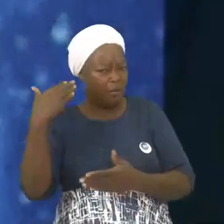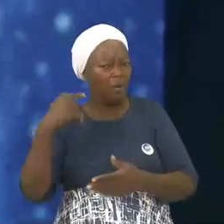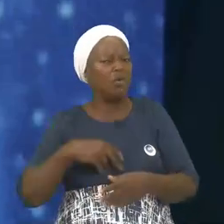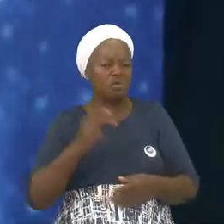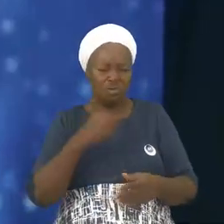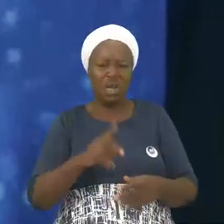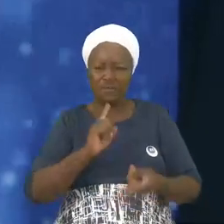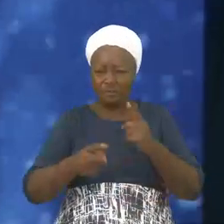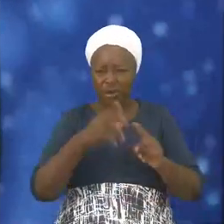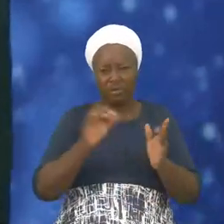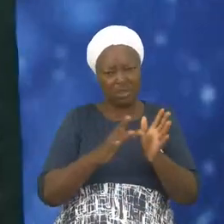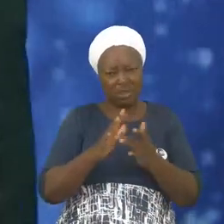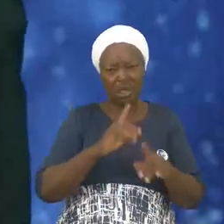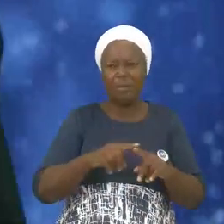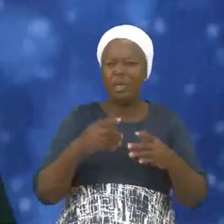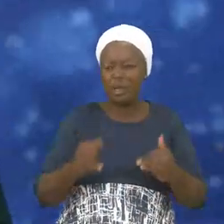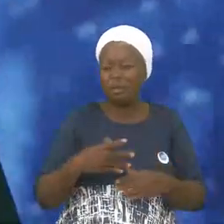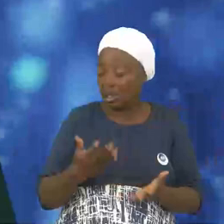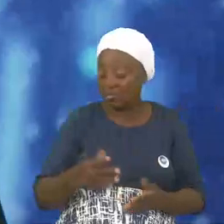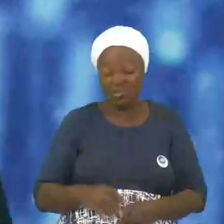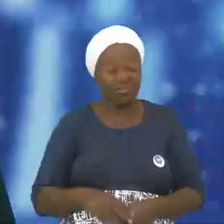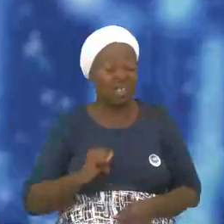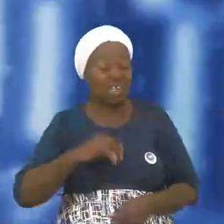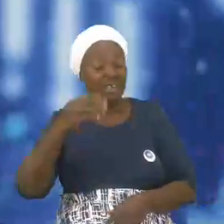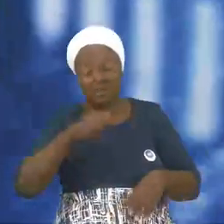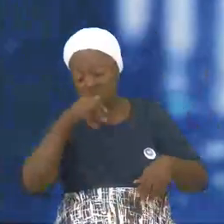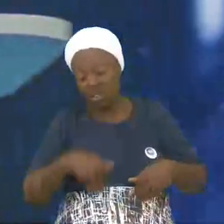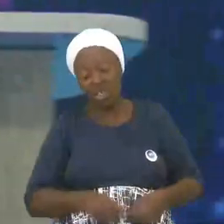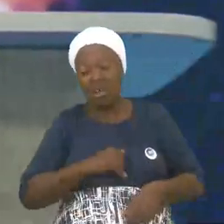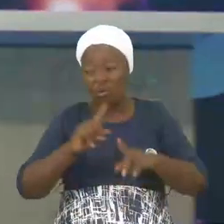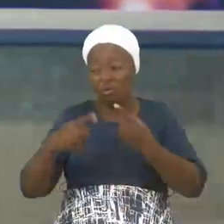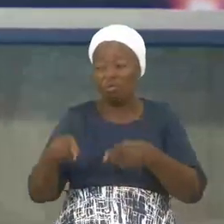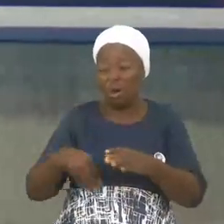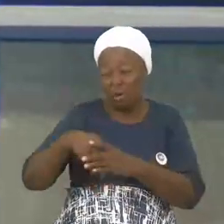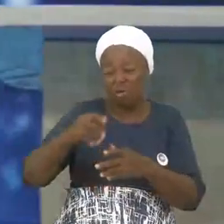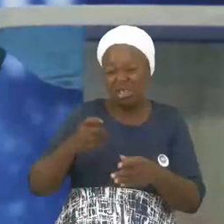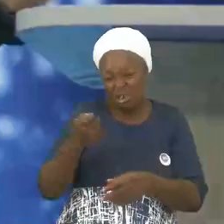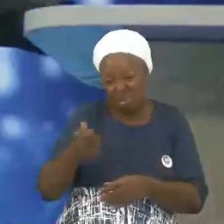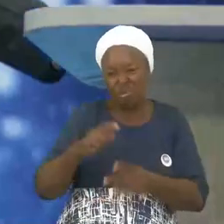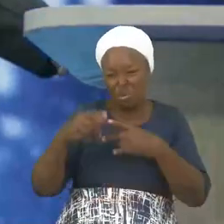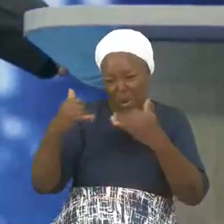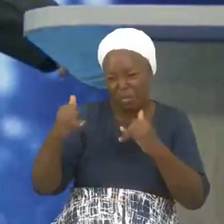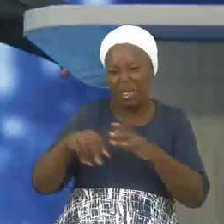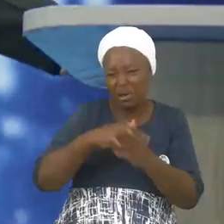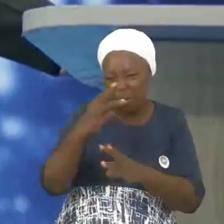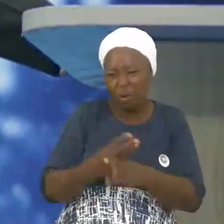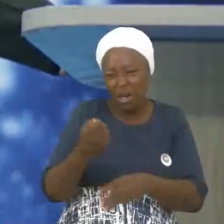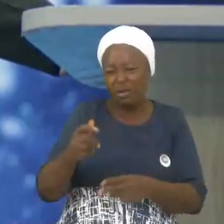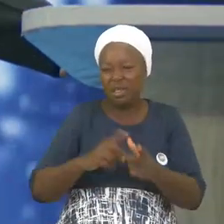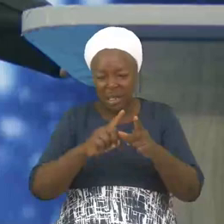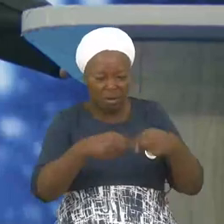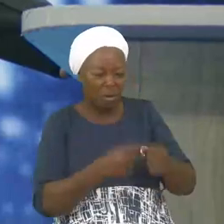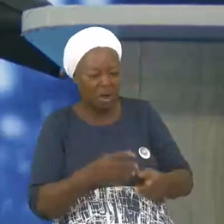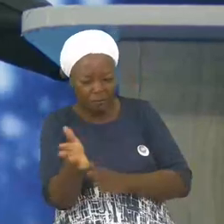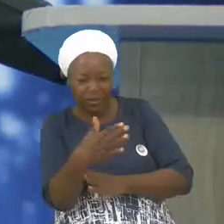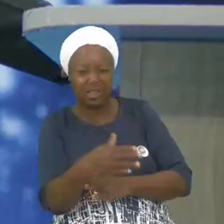avais abandonné les filets, le poisson, maintenant après quelques années, en suivant le Seigneur, tu as dit je retourne à la pêche, et tu es au